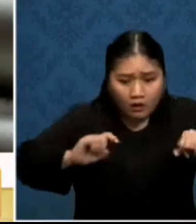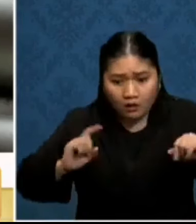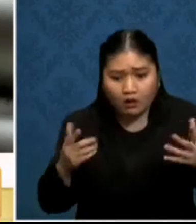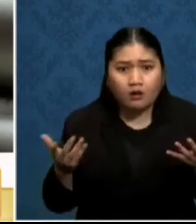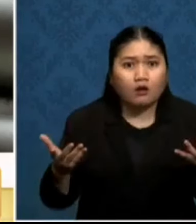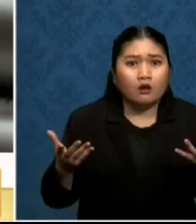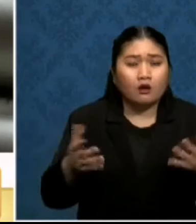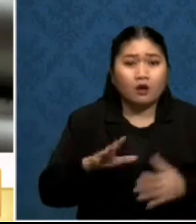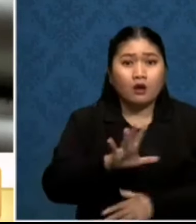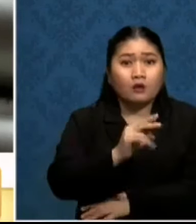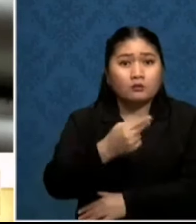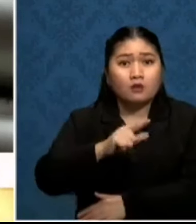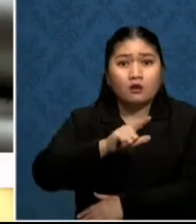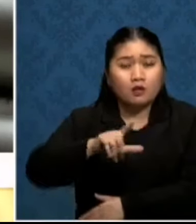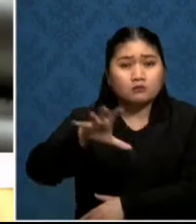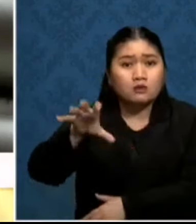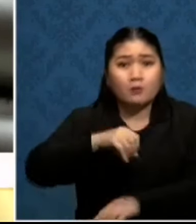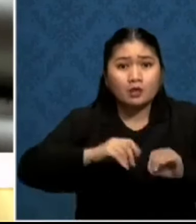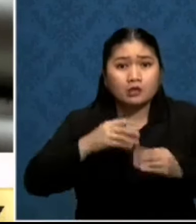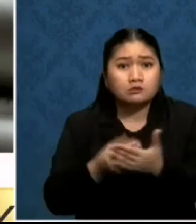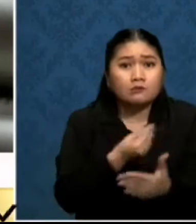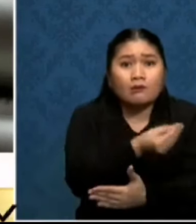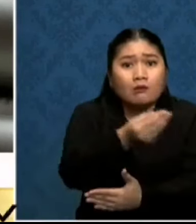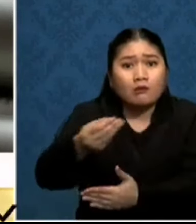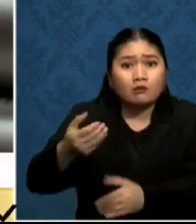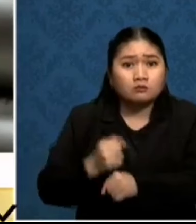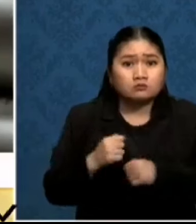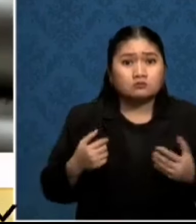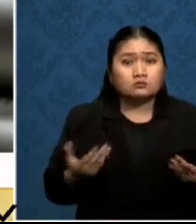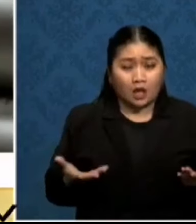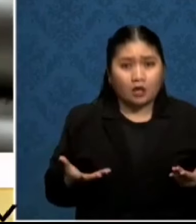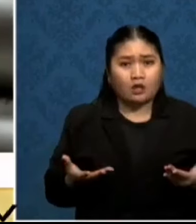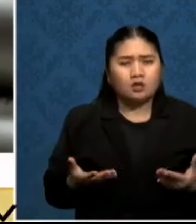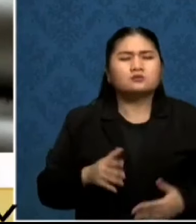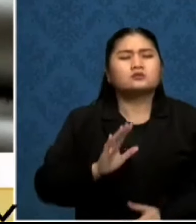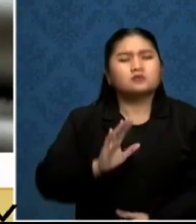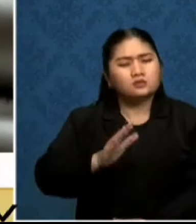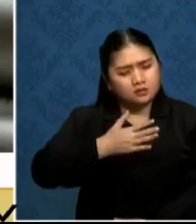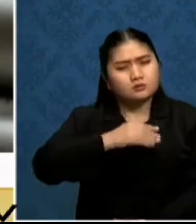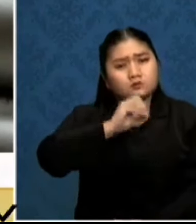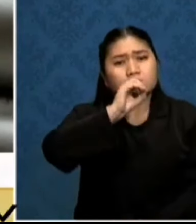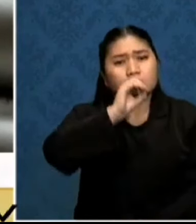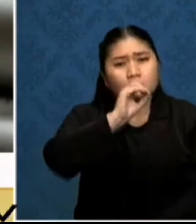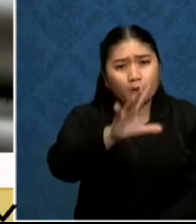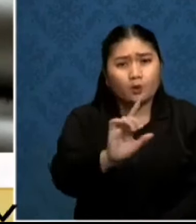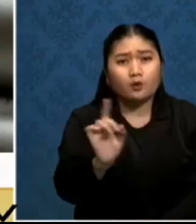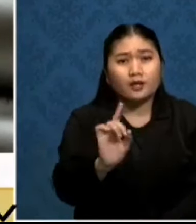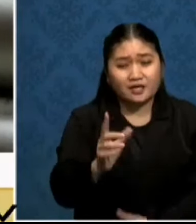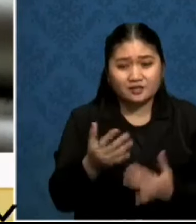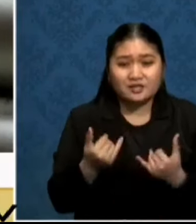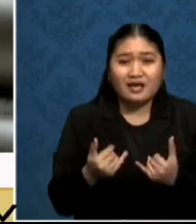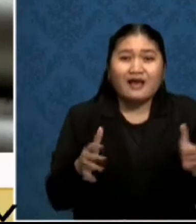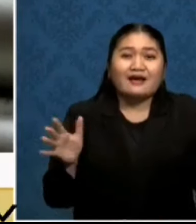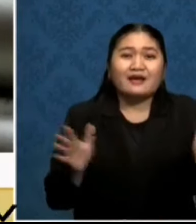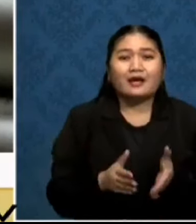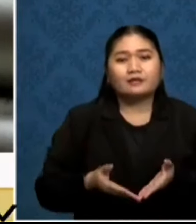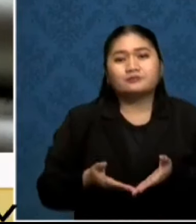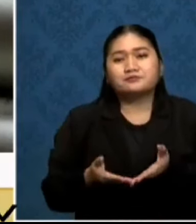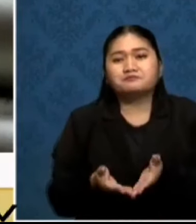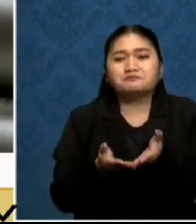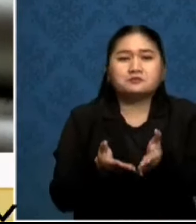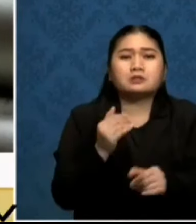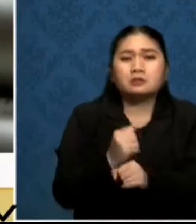50,000ล้านเอาไปแจกผมถึงบอกว่านี่มันนั่งเรือแจวไปตายอาดาบ